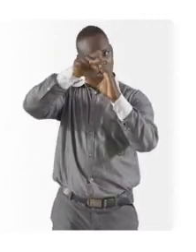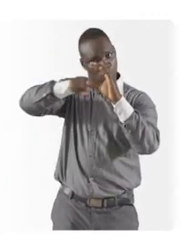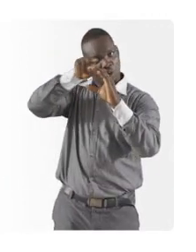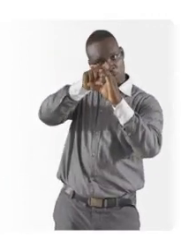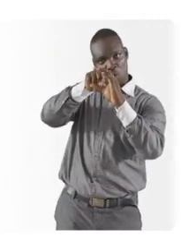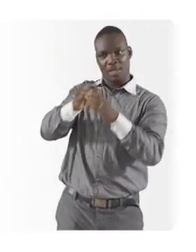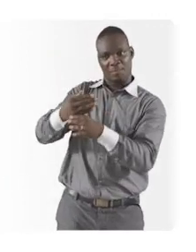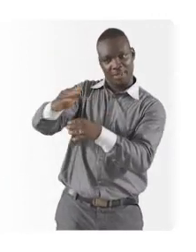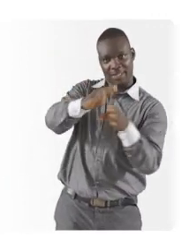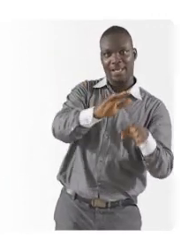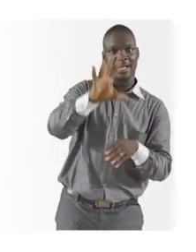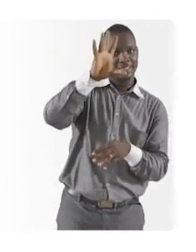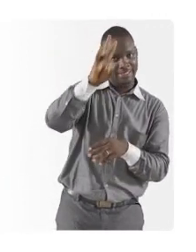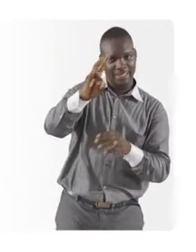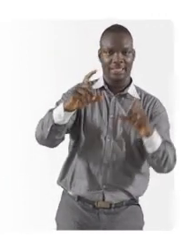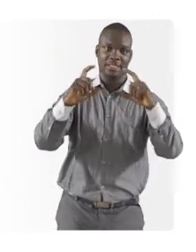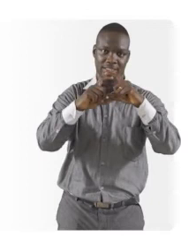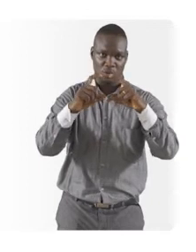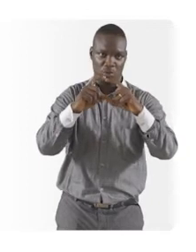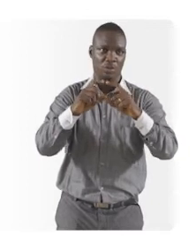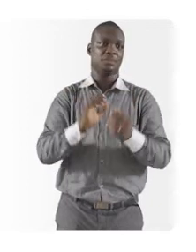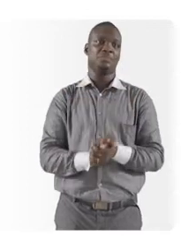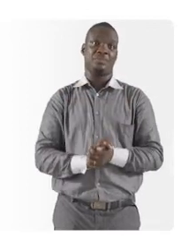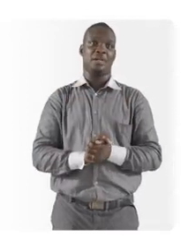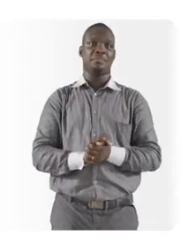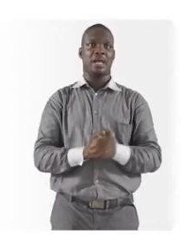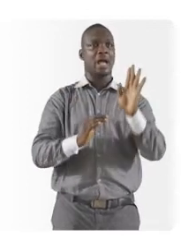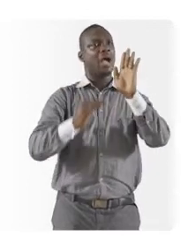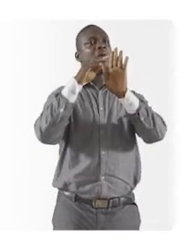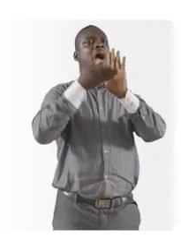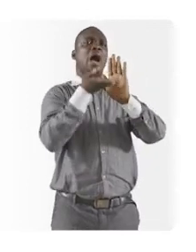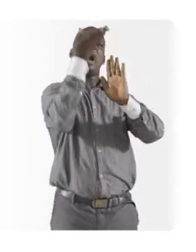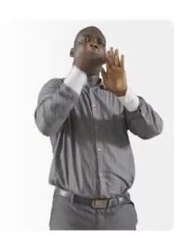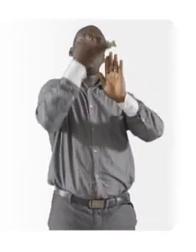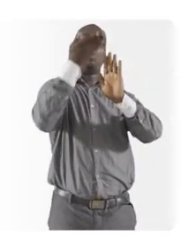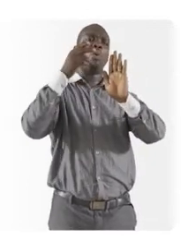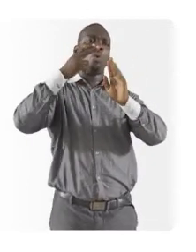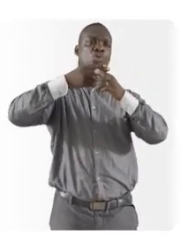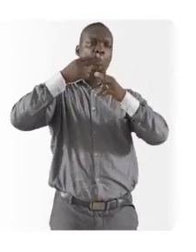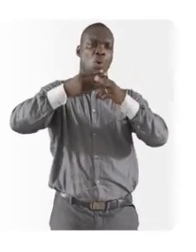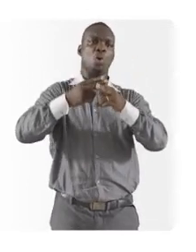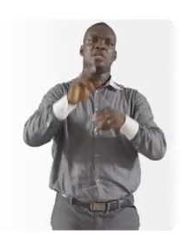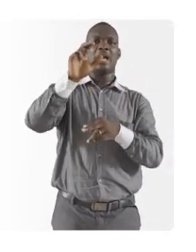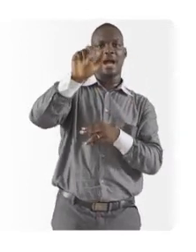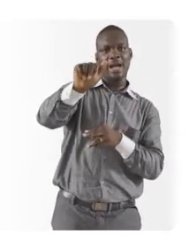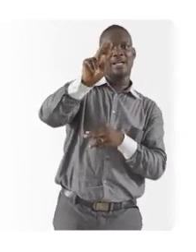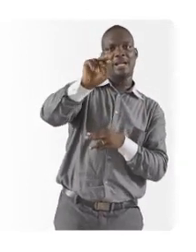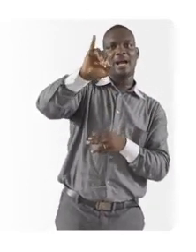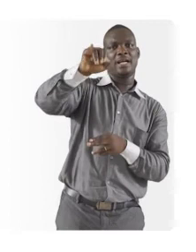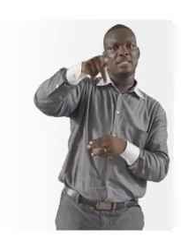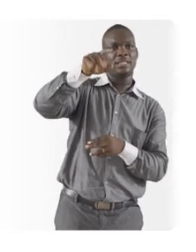7 cellules, à savoir au pôle chalasier, 3